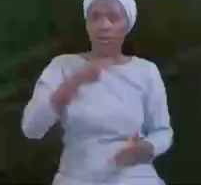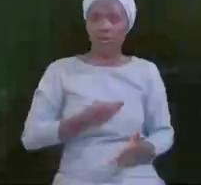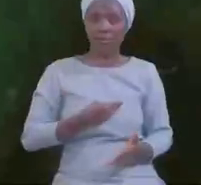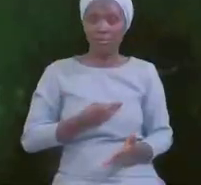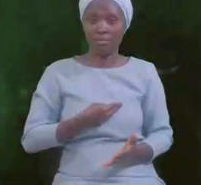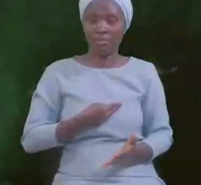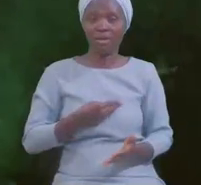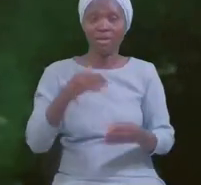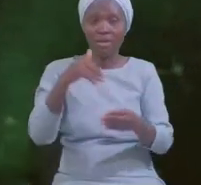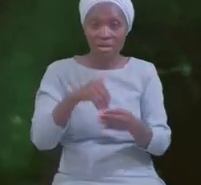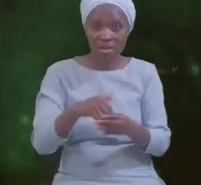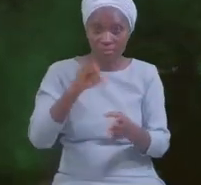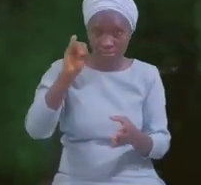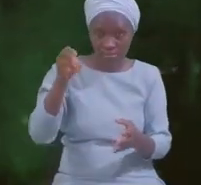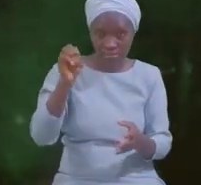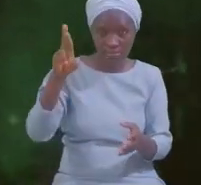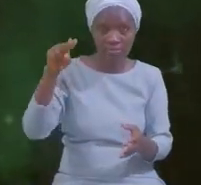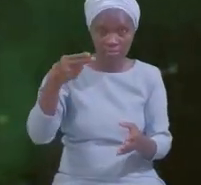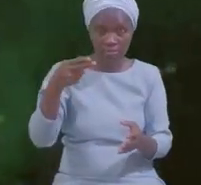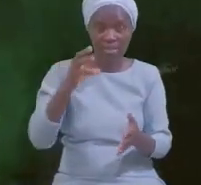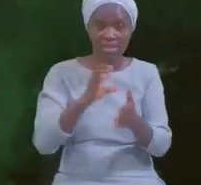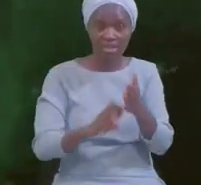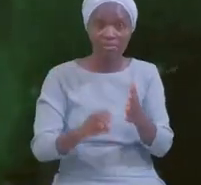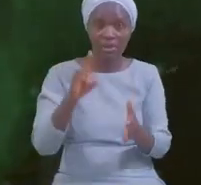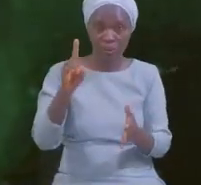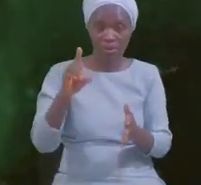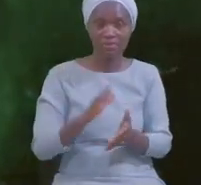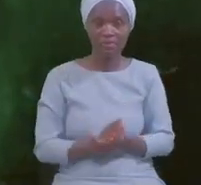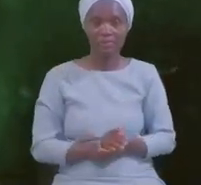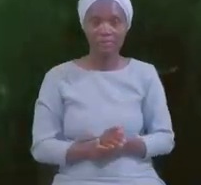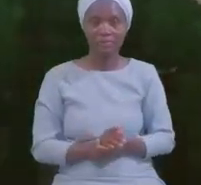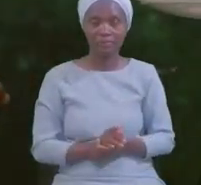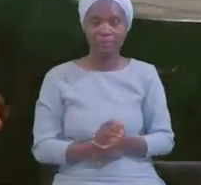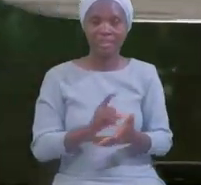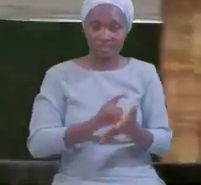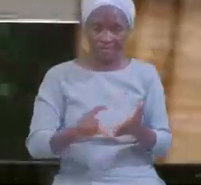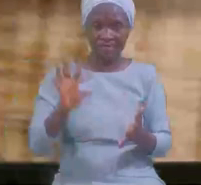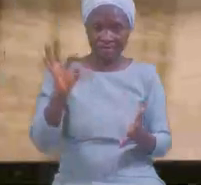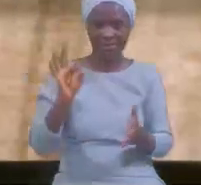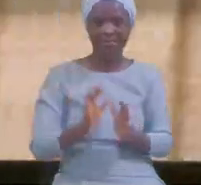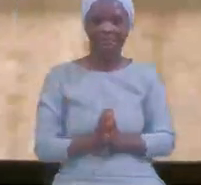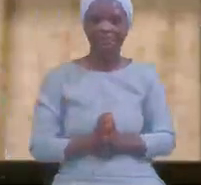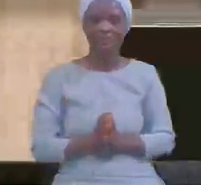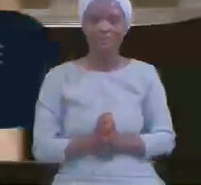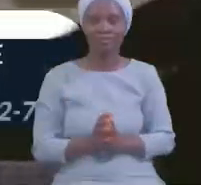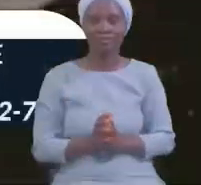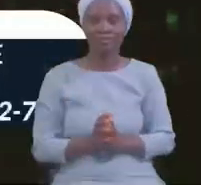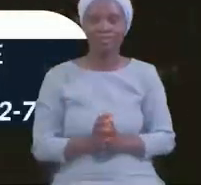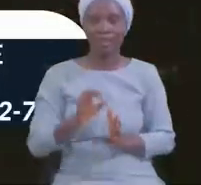en Jérémie chapitre 1, verset 9, Jérémie au chapitre